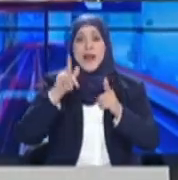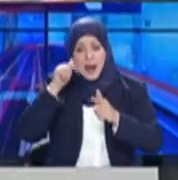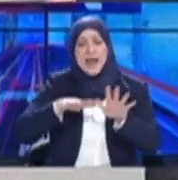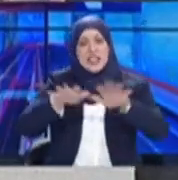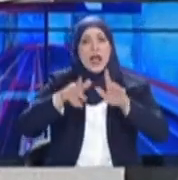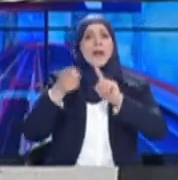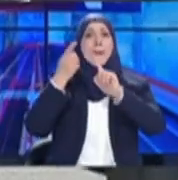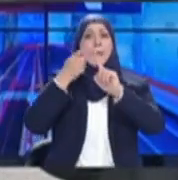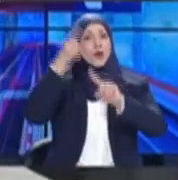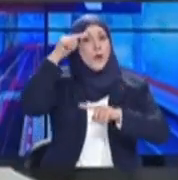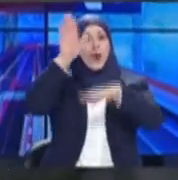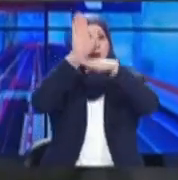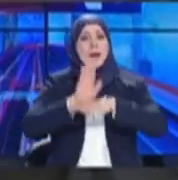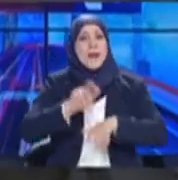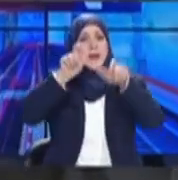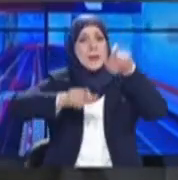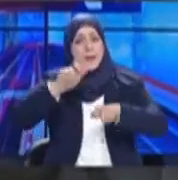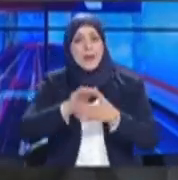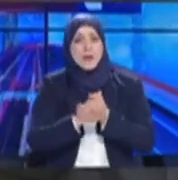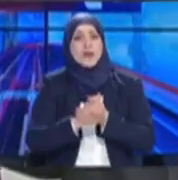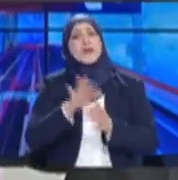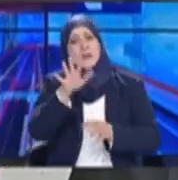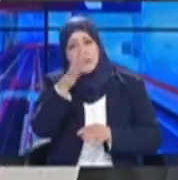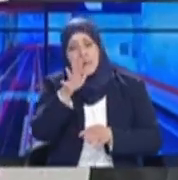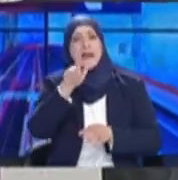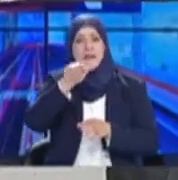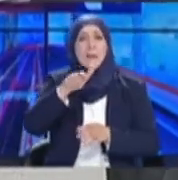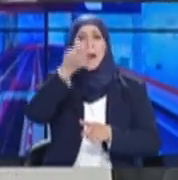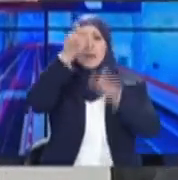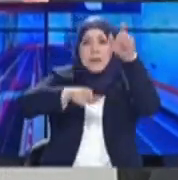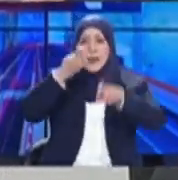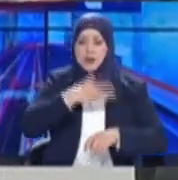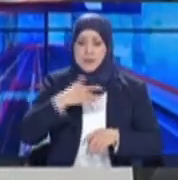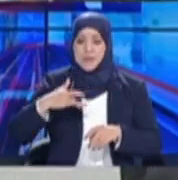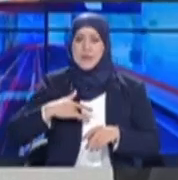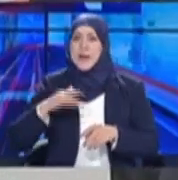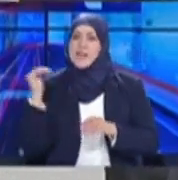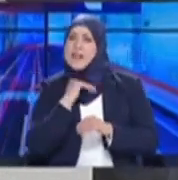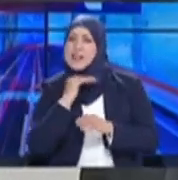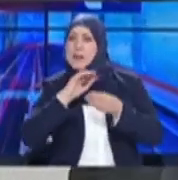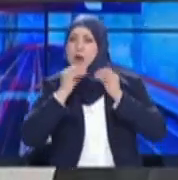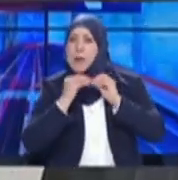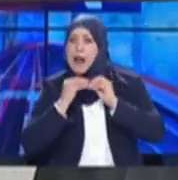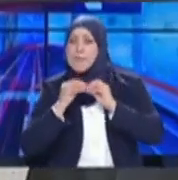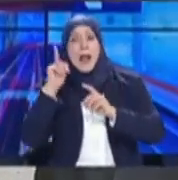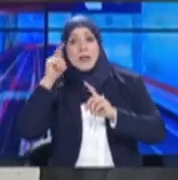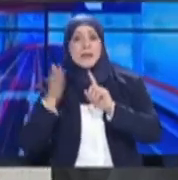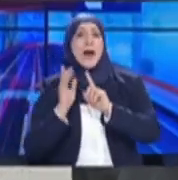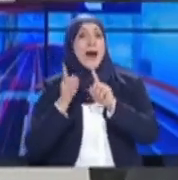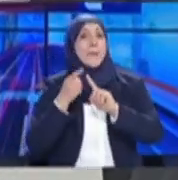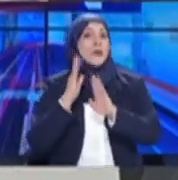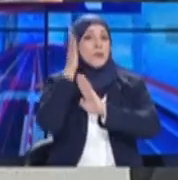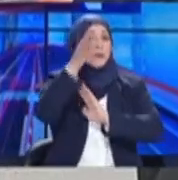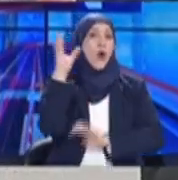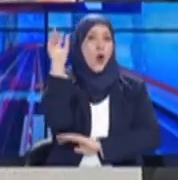الاجراءات اللازمه فيهم بالنسبه لنا في بعض الحالات الحالات الصحيه المستعجله وسيارات الاسعاف هذه بطبيعه بيسهلوا لها المهام